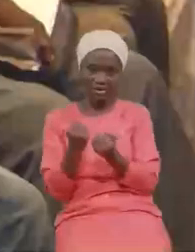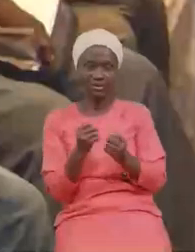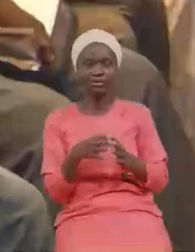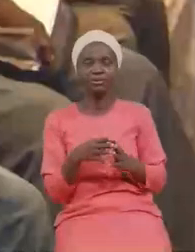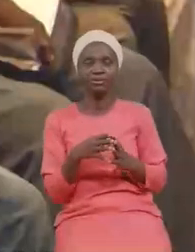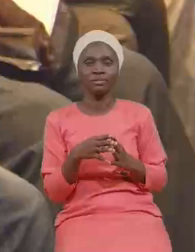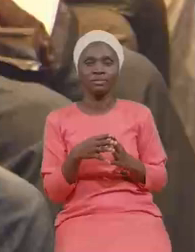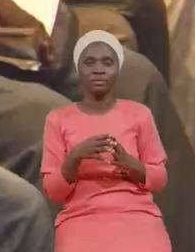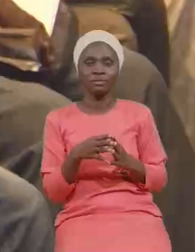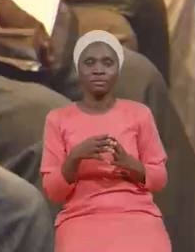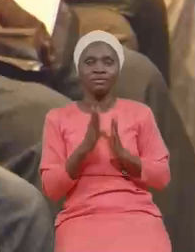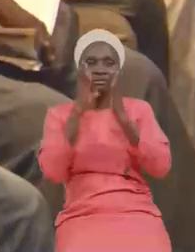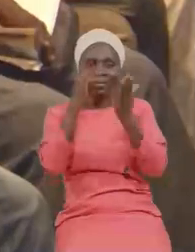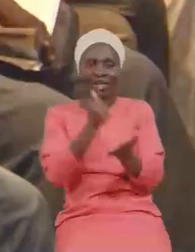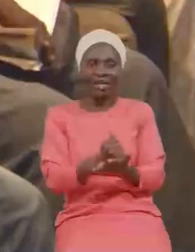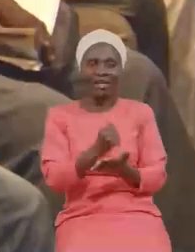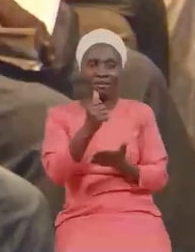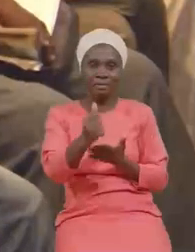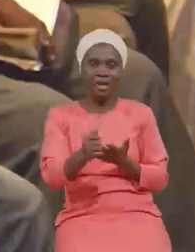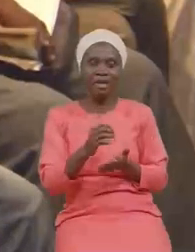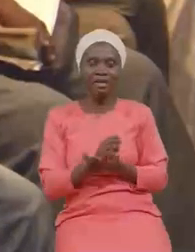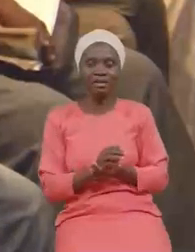cette année-là est trop faible